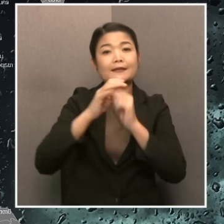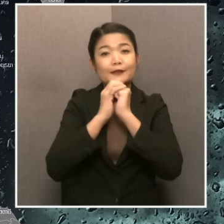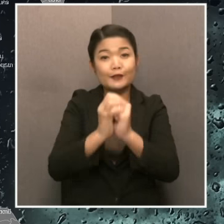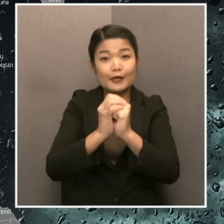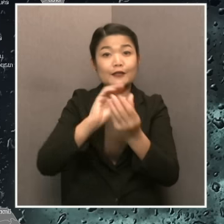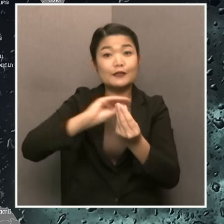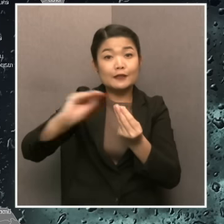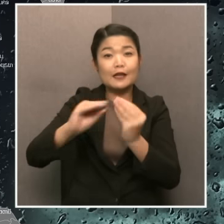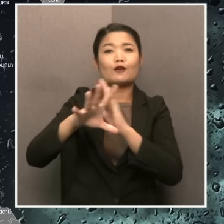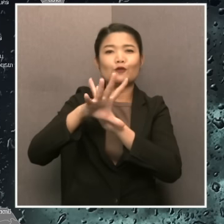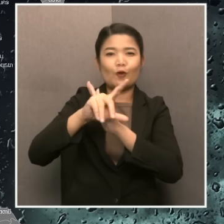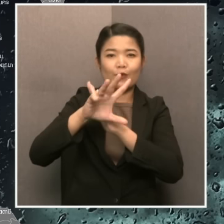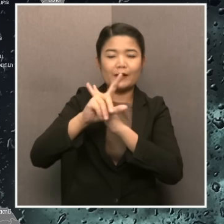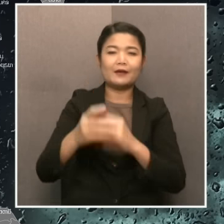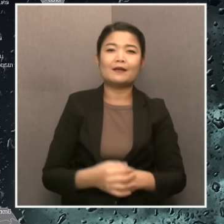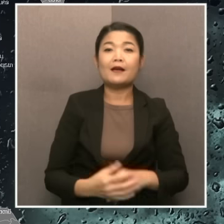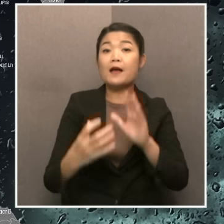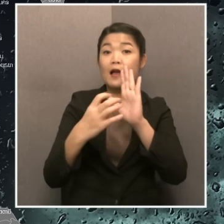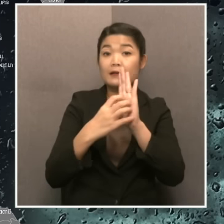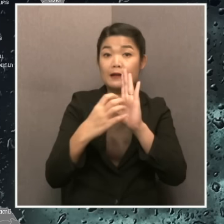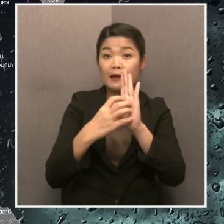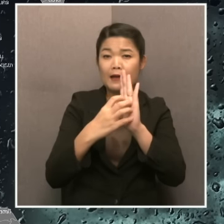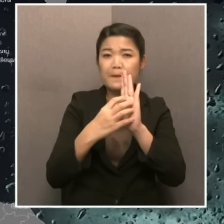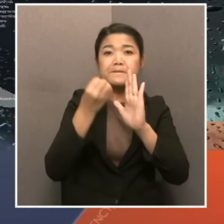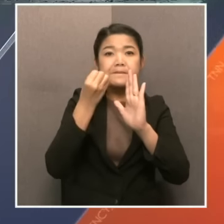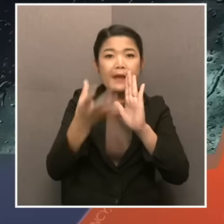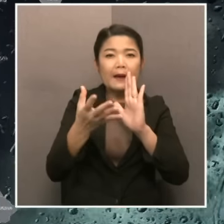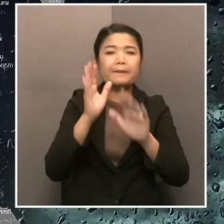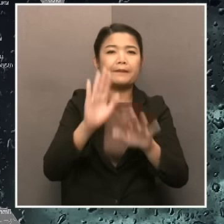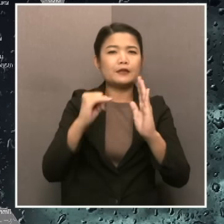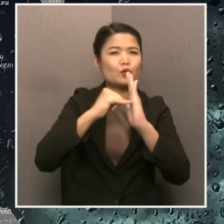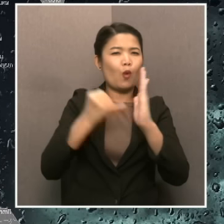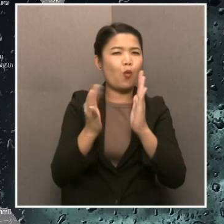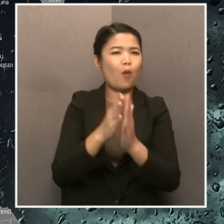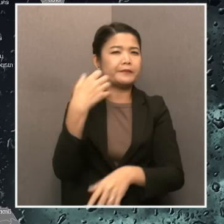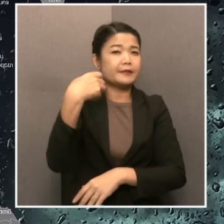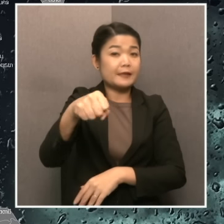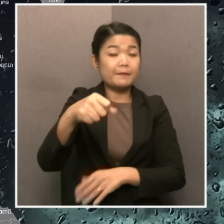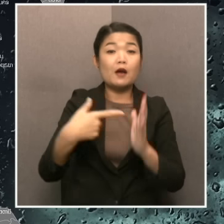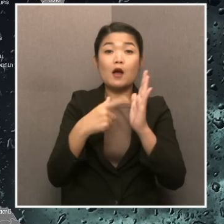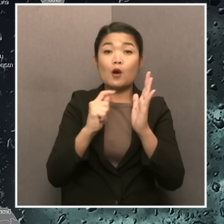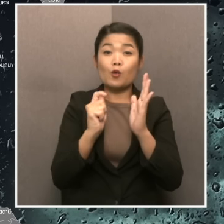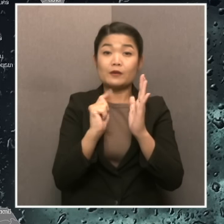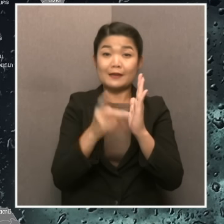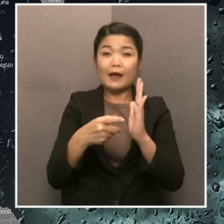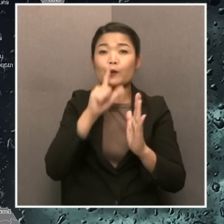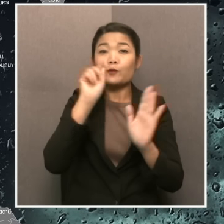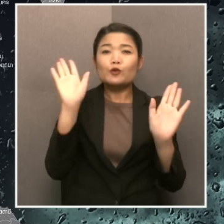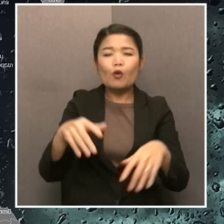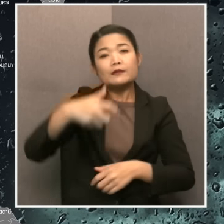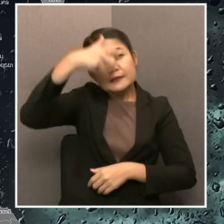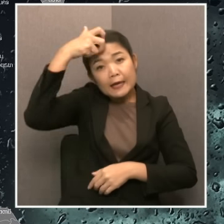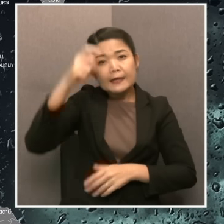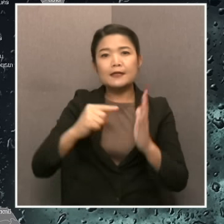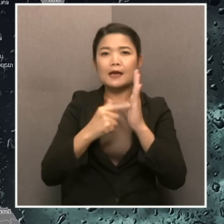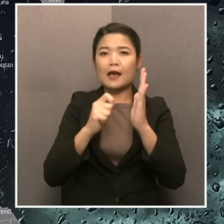ราและชลบุรีส่วนภาคกลางมีผลกระทบมากที่สุดกว่า10จังหวัดนะคะอุทัยธานีชัยนาทสิงห์บุรีอ่างท